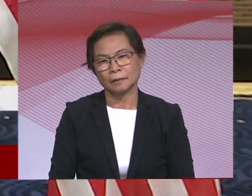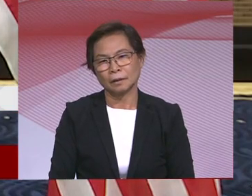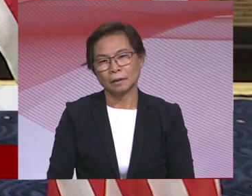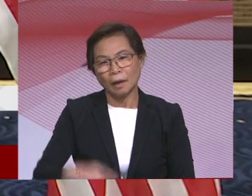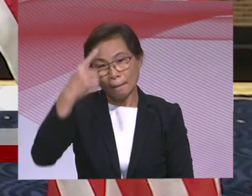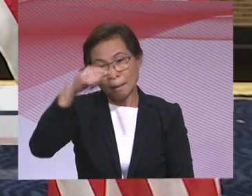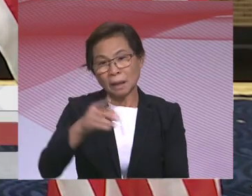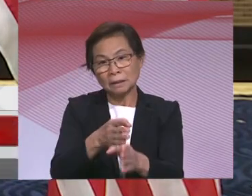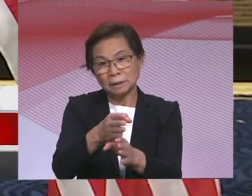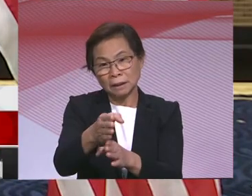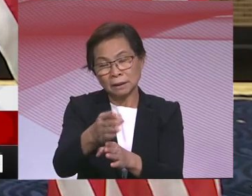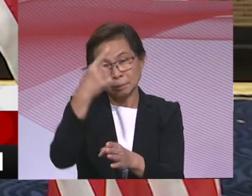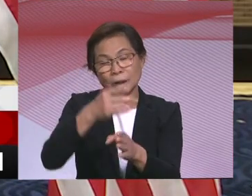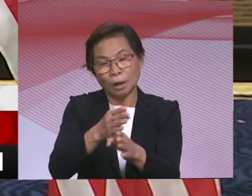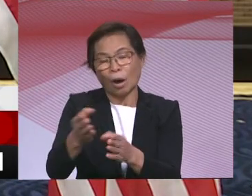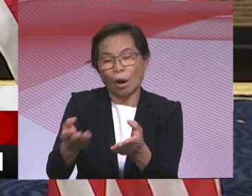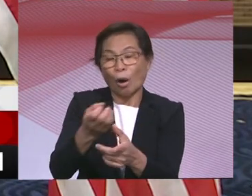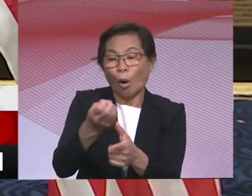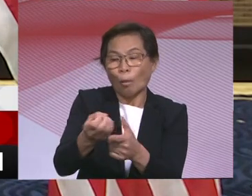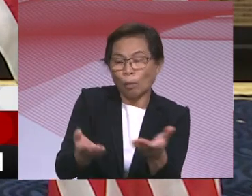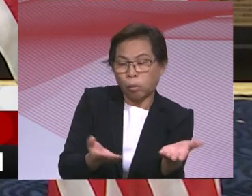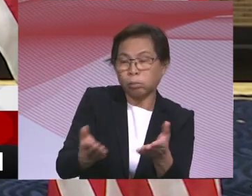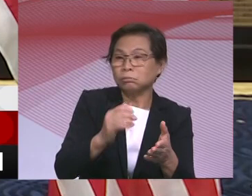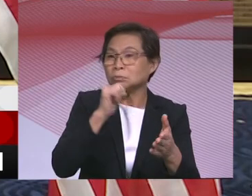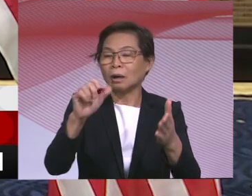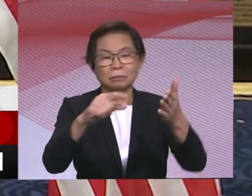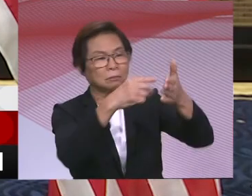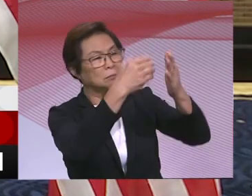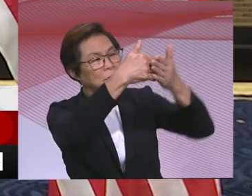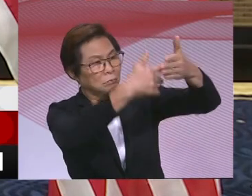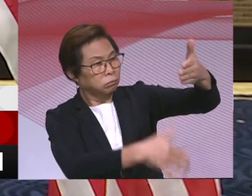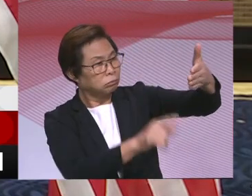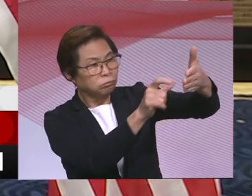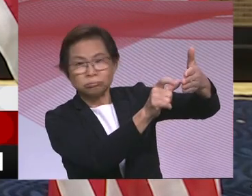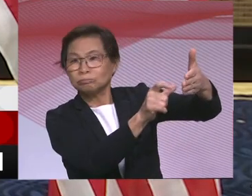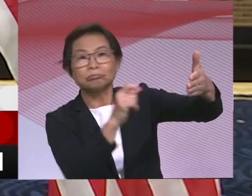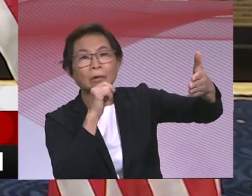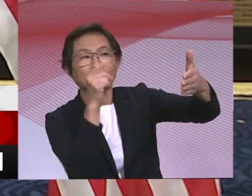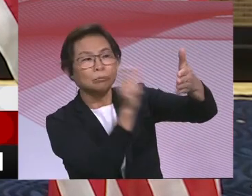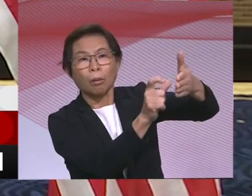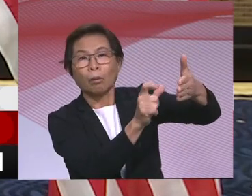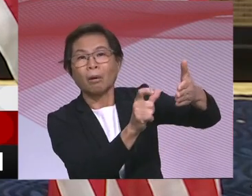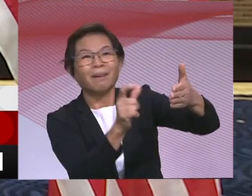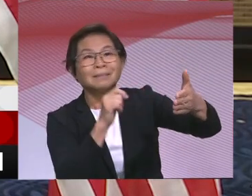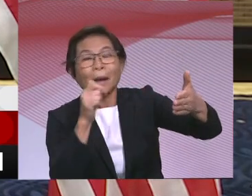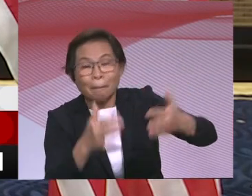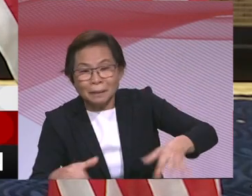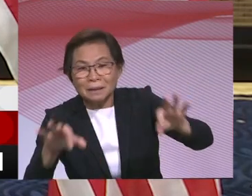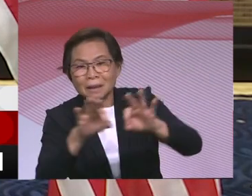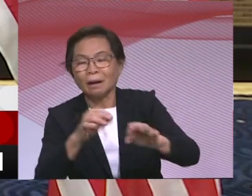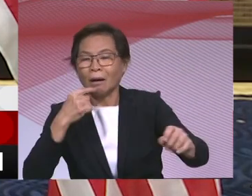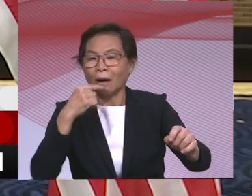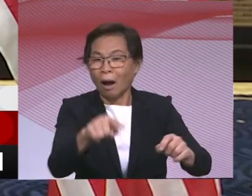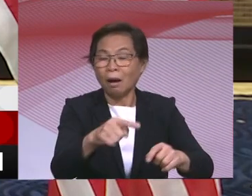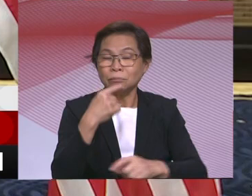Hai yang bagi sektor atau pengobatan yang tidak disenaraikan sebagai Syaikh arahan